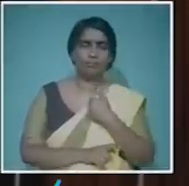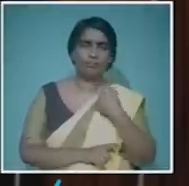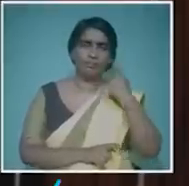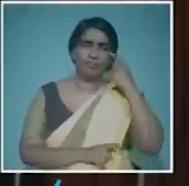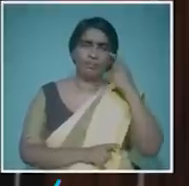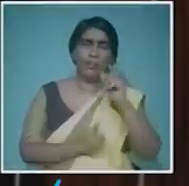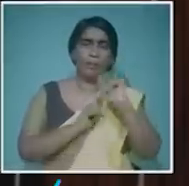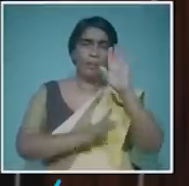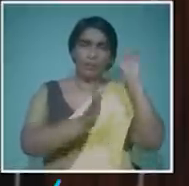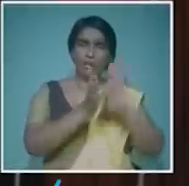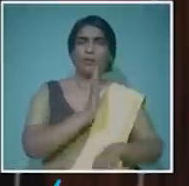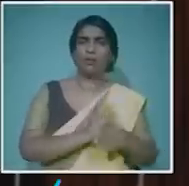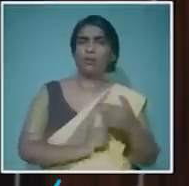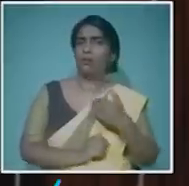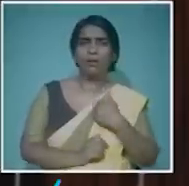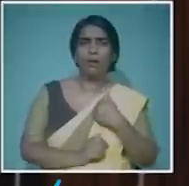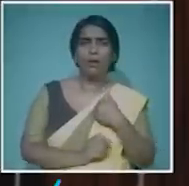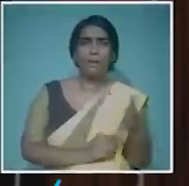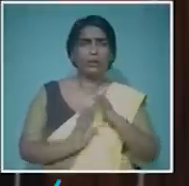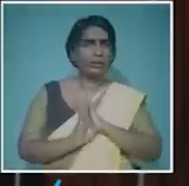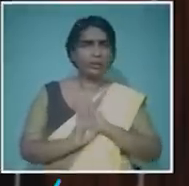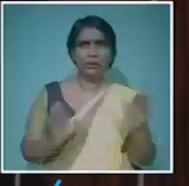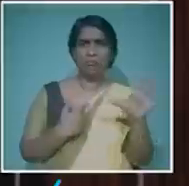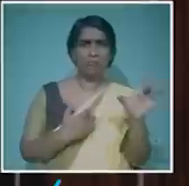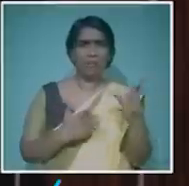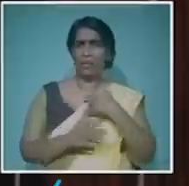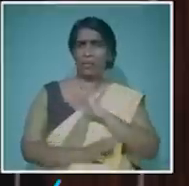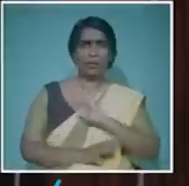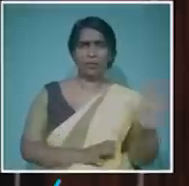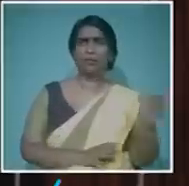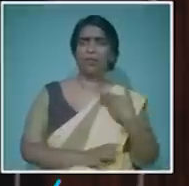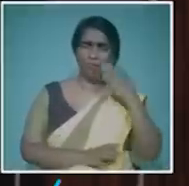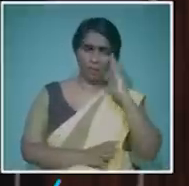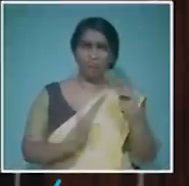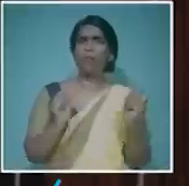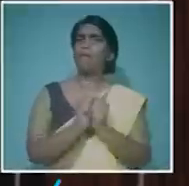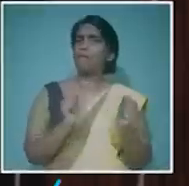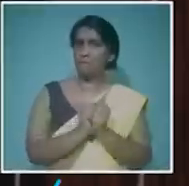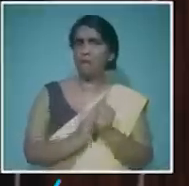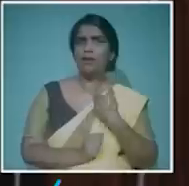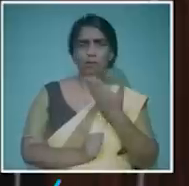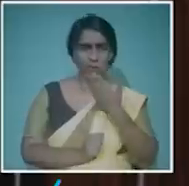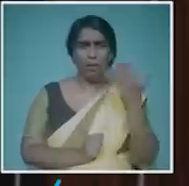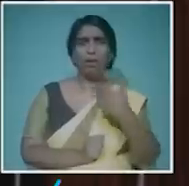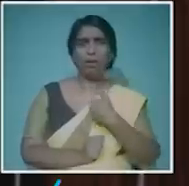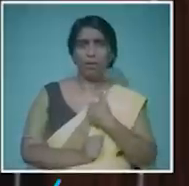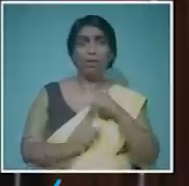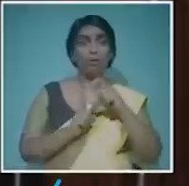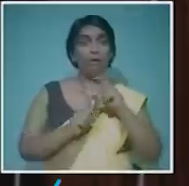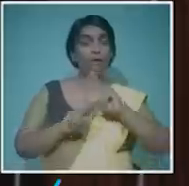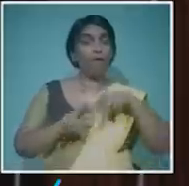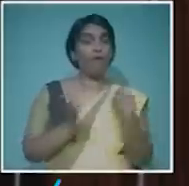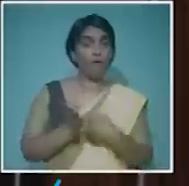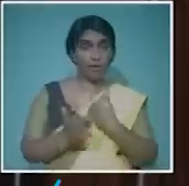කරනවා හැන්සාටකින් ඉවත් කරයි. මම කාගේවත් පපට් එකක් නෙමෙයි. ඒ නිසා අපිට ස්වාධීන වැඩ කරන්න පුළුවන්කම තියෙනවා. මම මහාචාර්ය